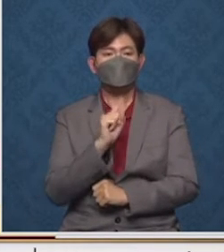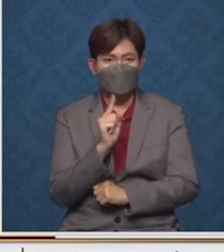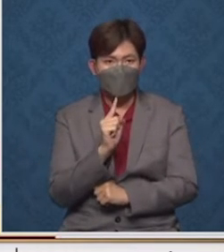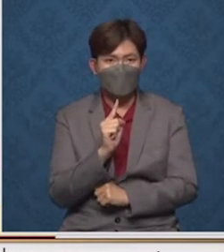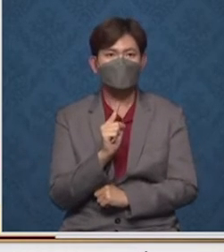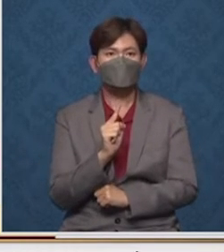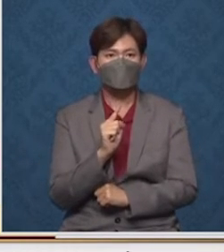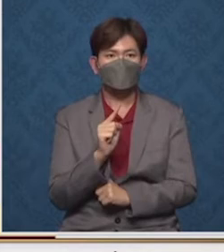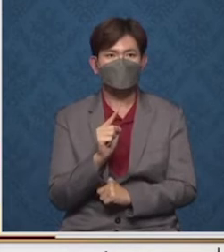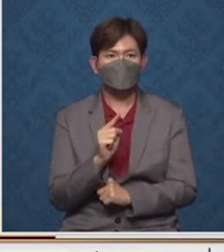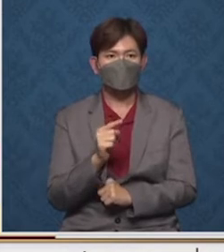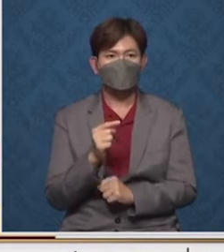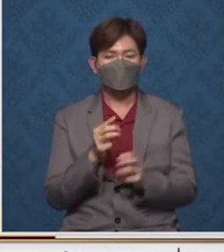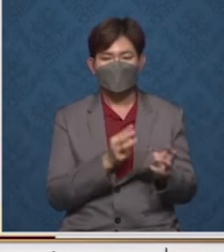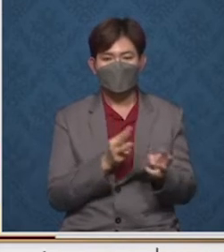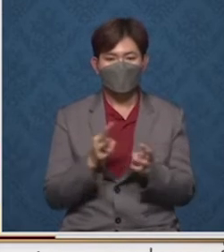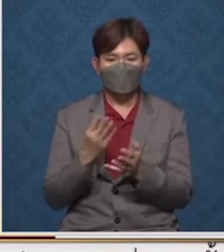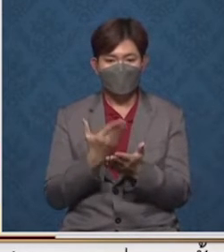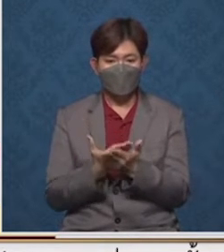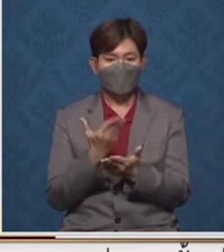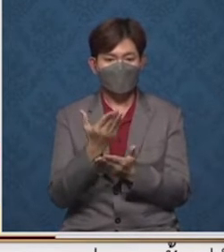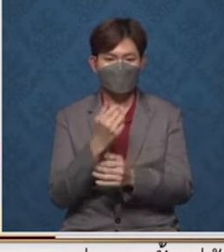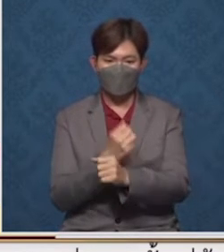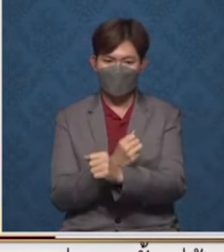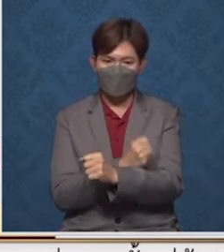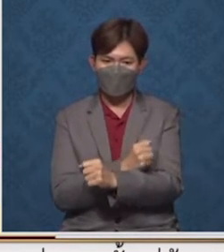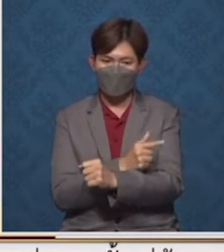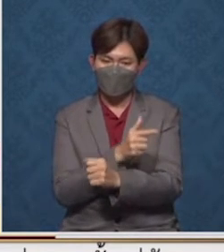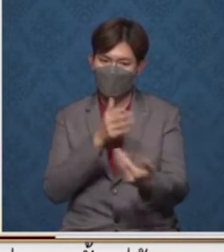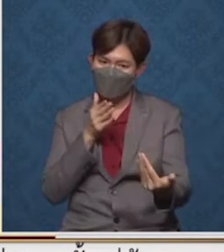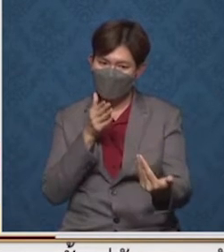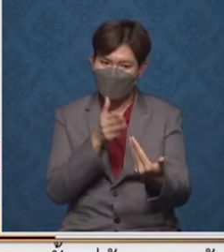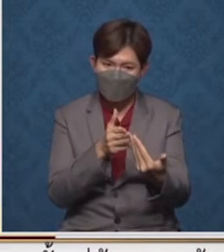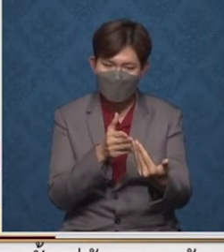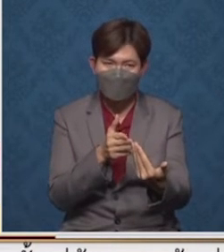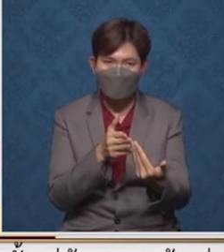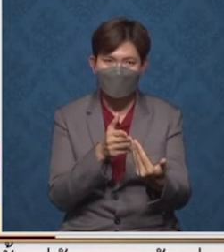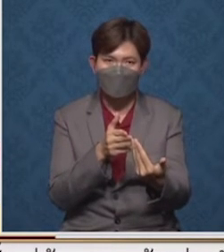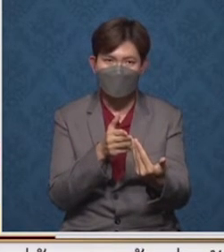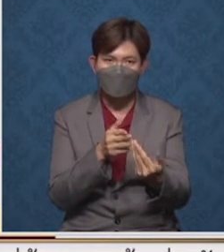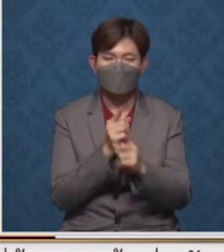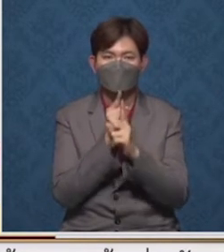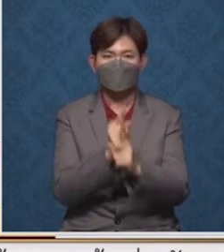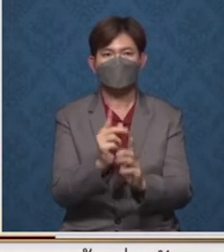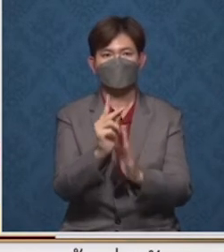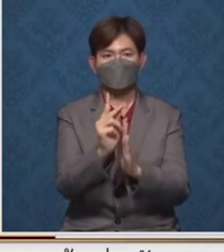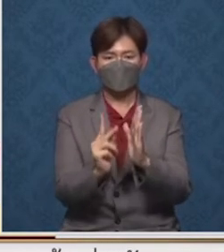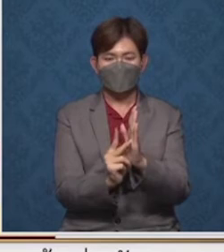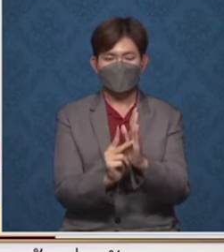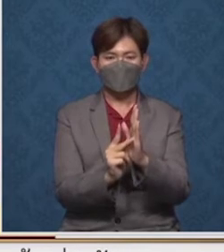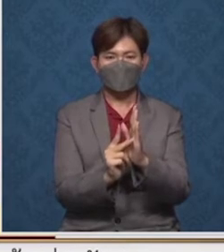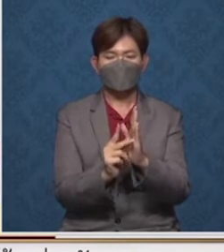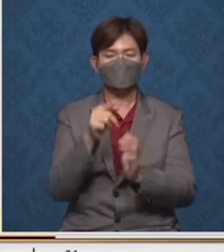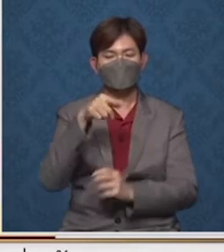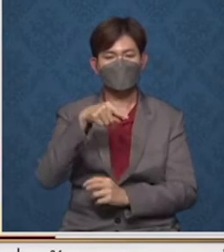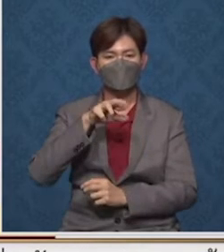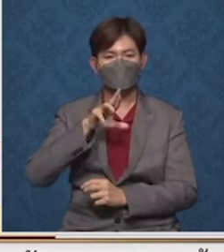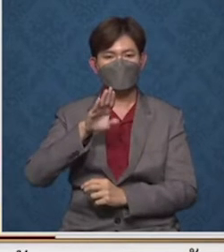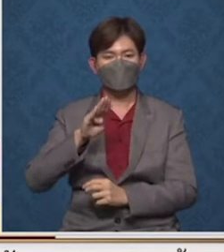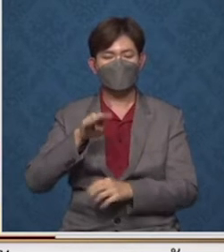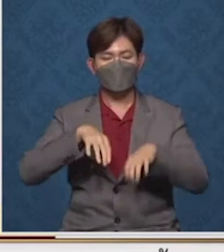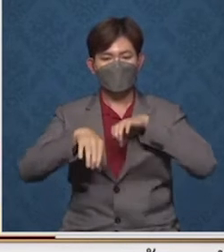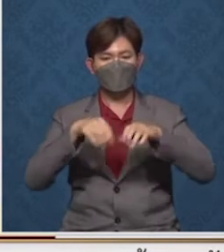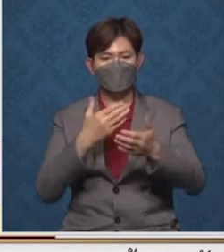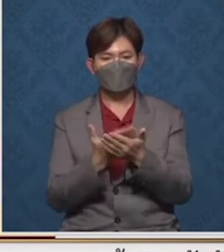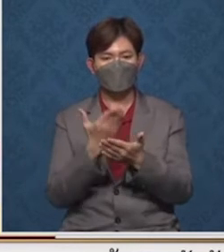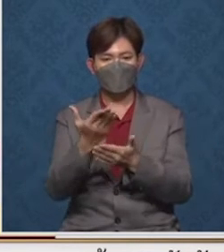ใช้วิธีจัดซื้อจัดจ้างแบบเฉพาะเจาะจงได้ตามพระราชบัญญัติว่าด้วยการจัดซื้อจัดจ้างพัสดุ